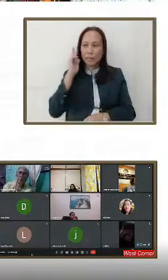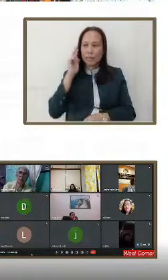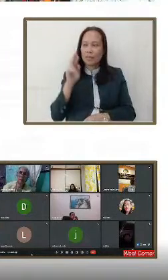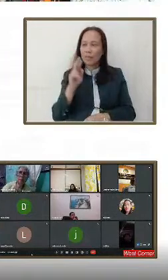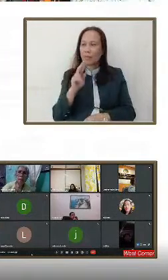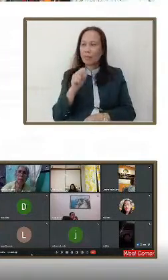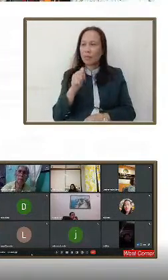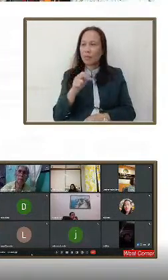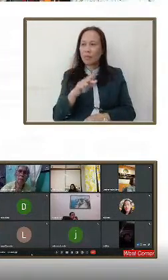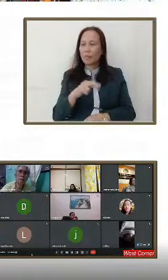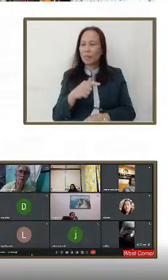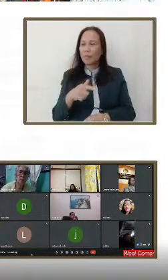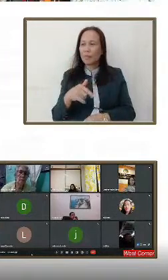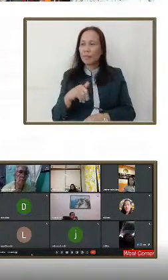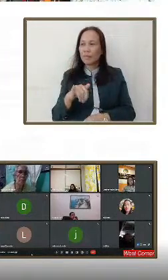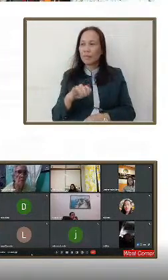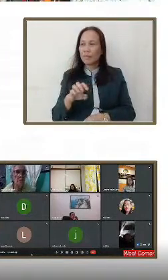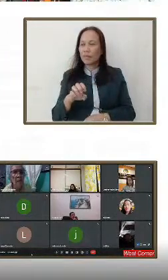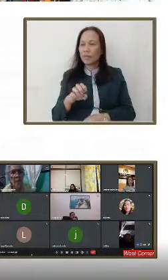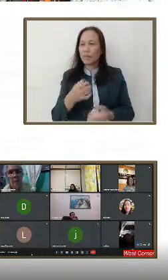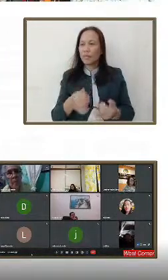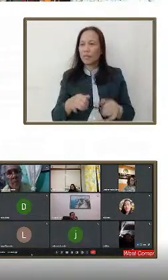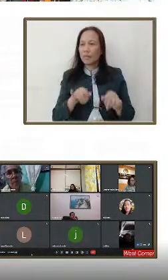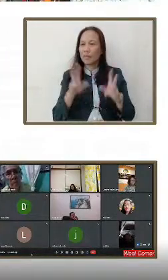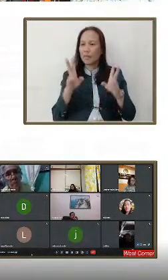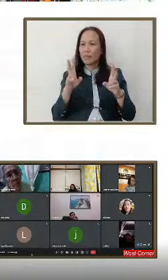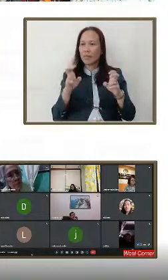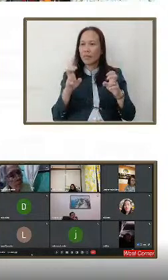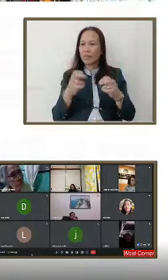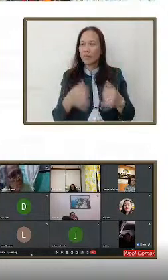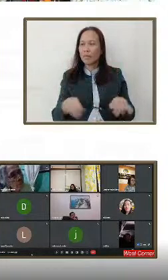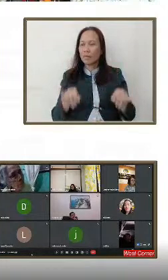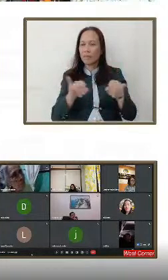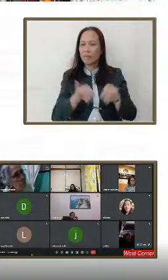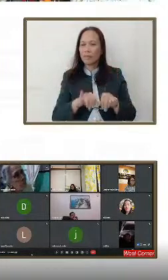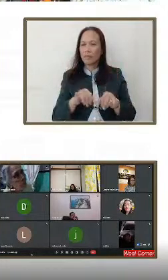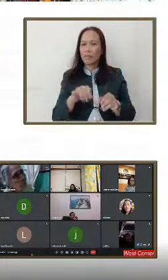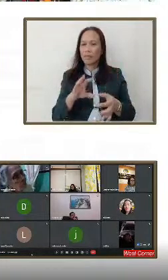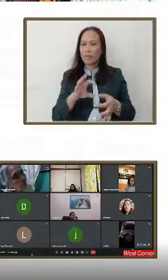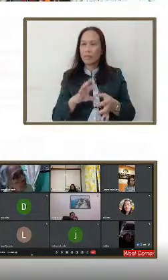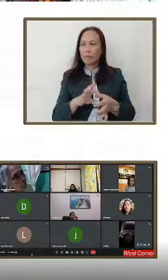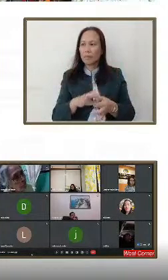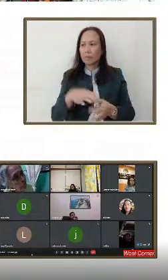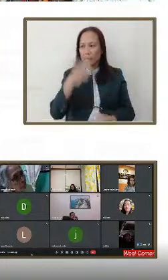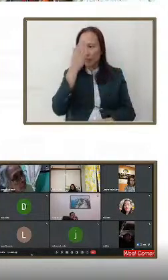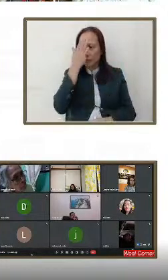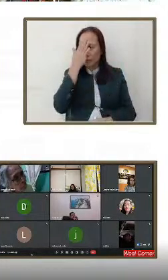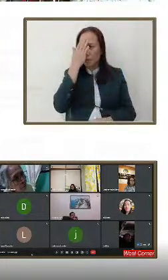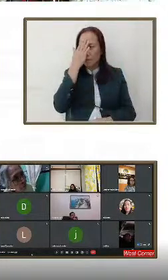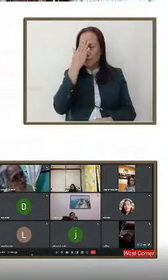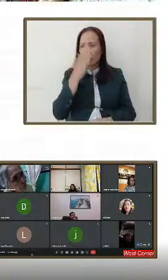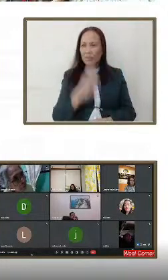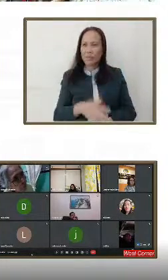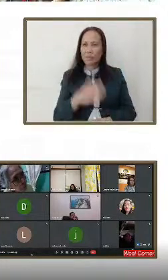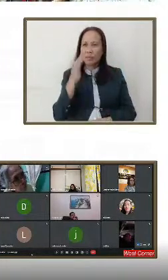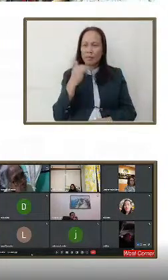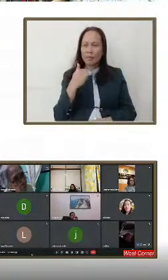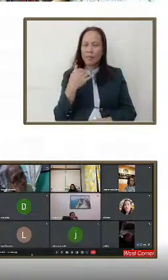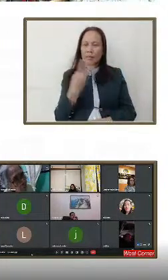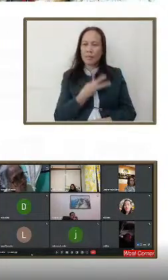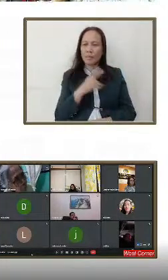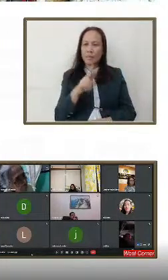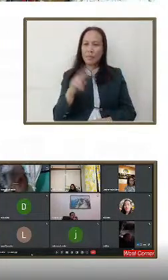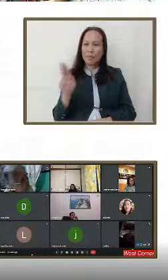importance of knowledge. You see, bakit kailangan po natin ng mga kaalaman pa? Yun po yan eh. Kasi ang